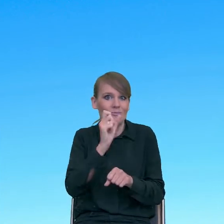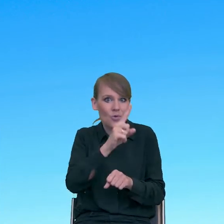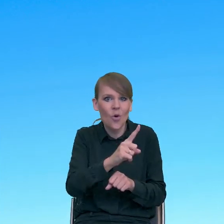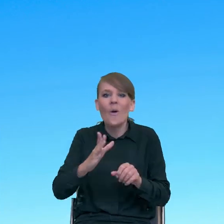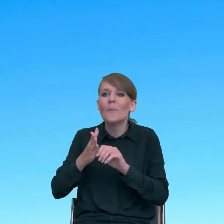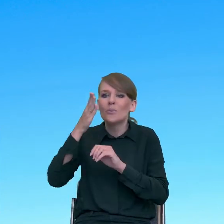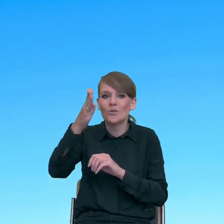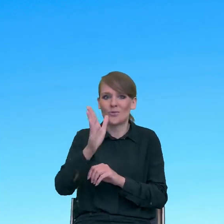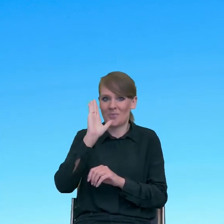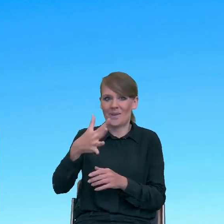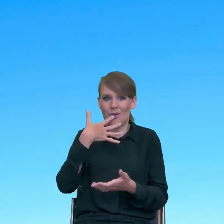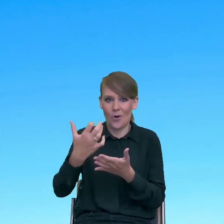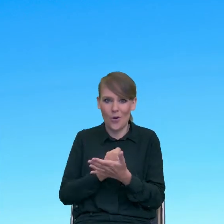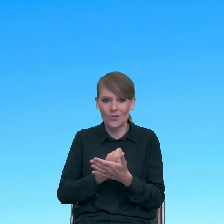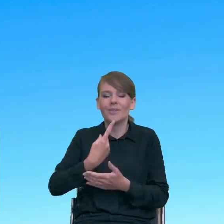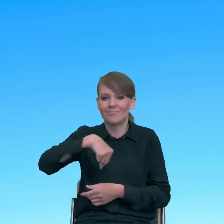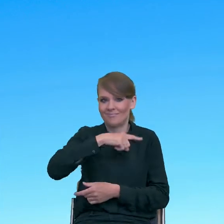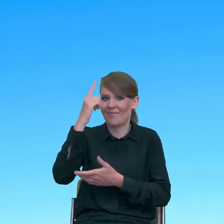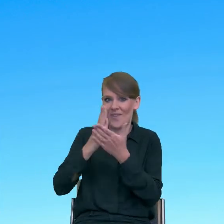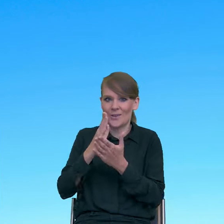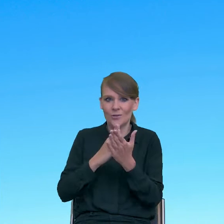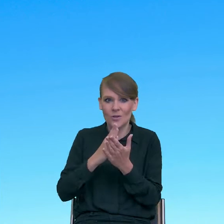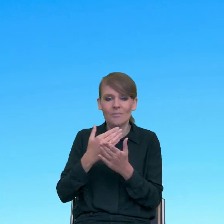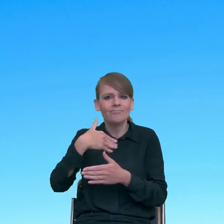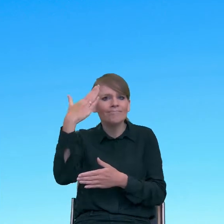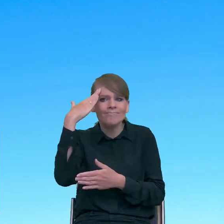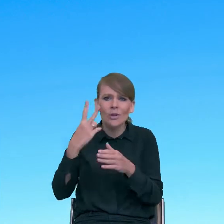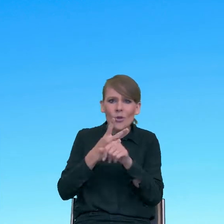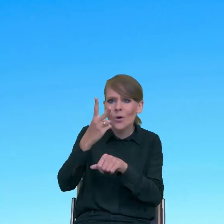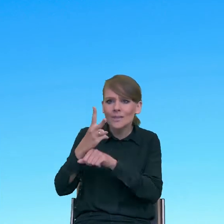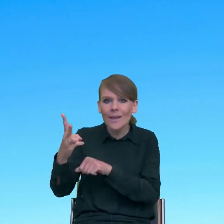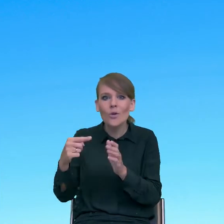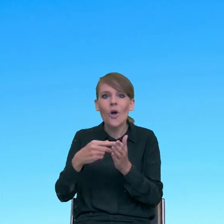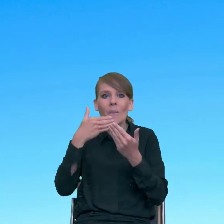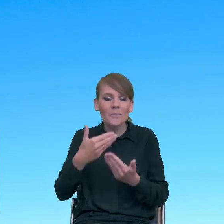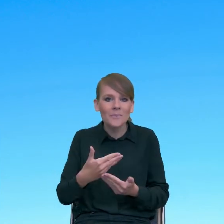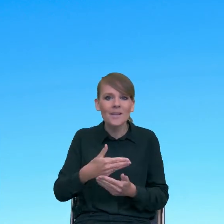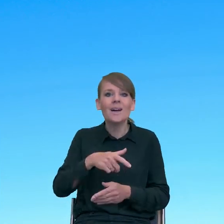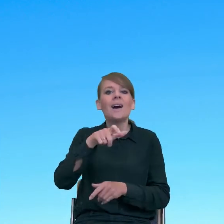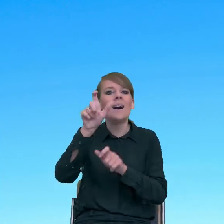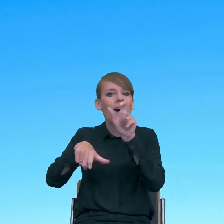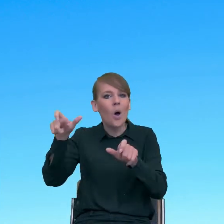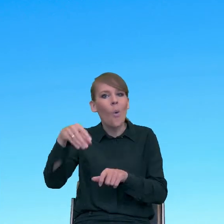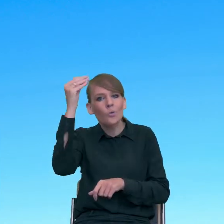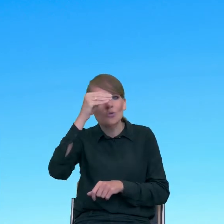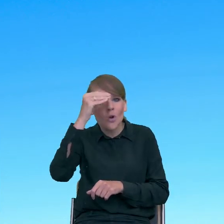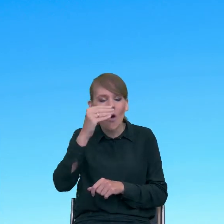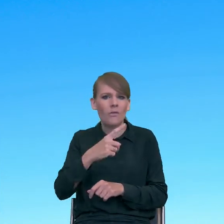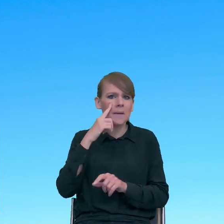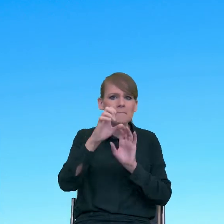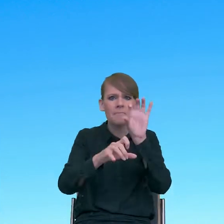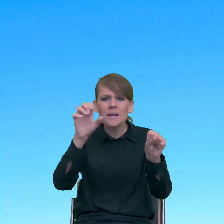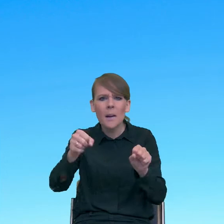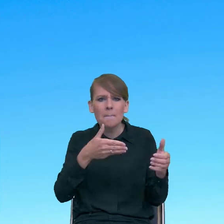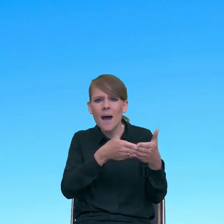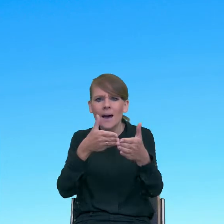przyszłości. Wierzymy, że wiedza o dostępności pozwoli uczniom dostrzegać istniejące bariery i działać w kierunku